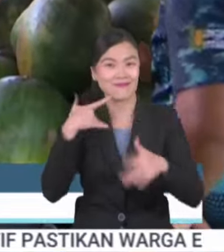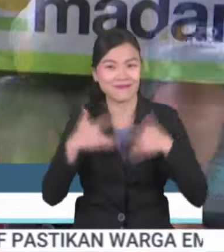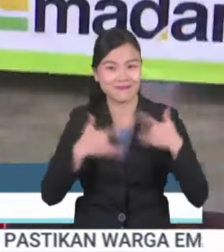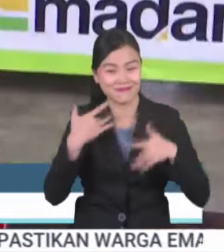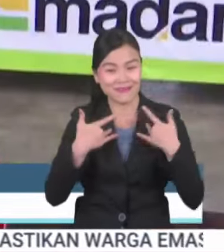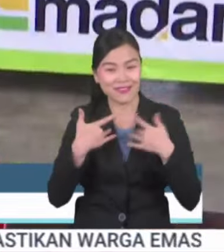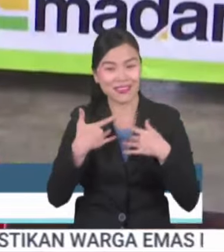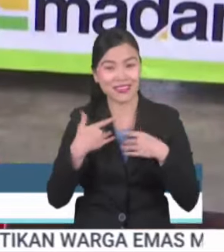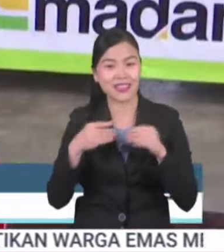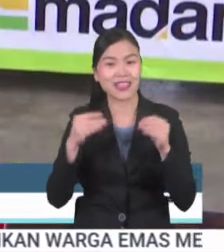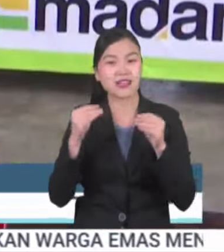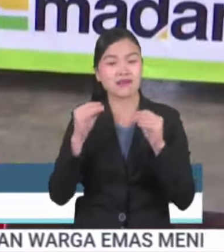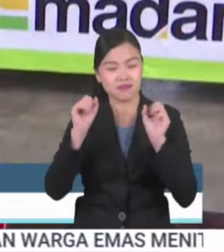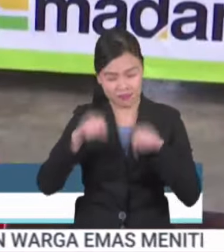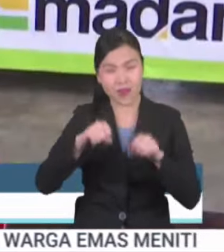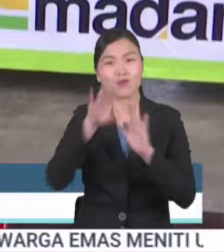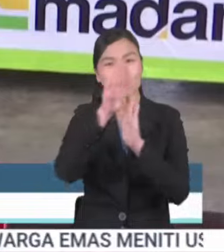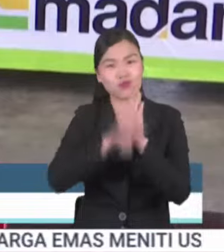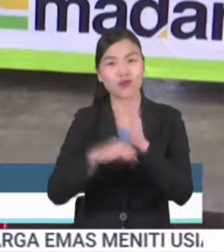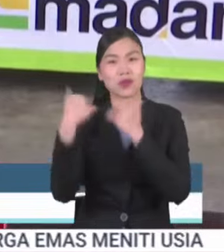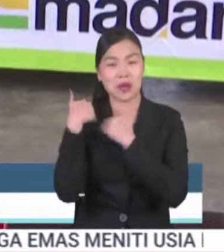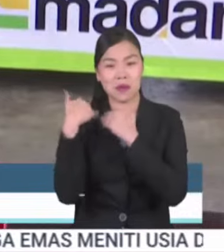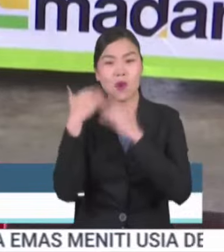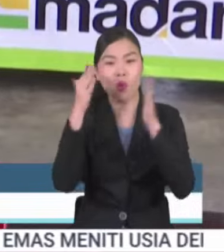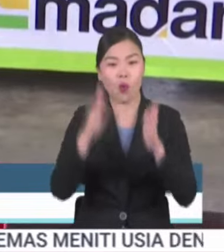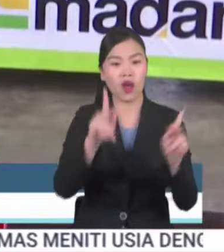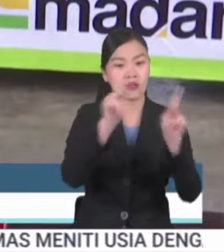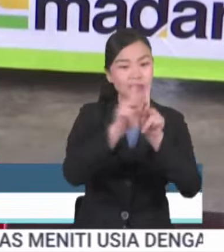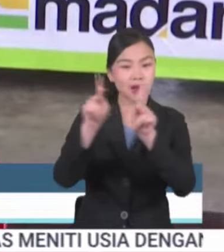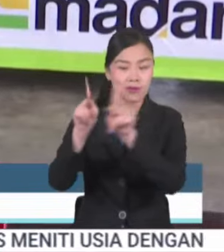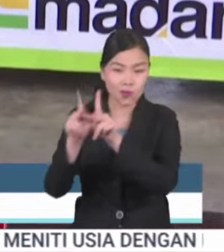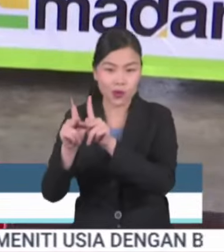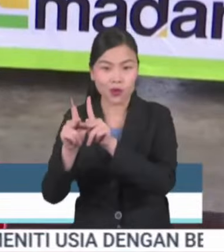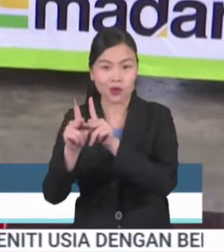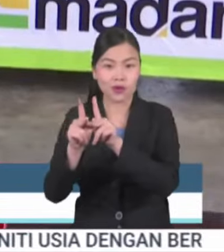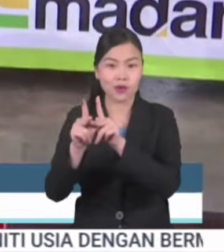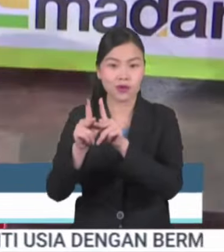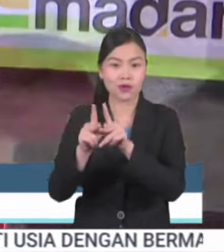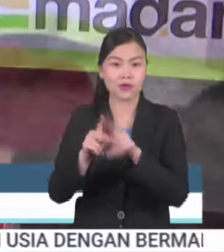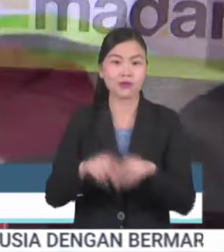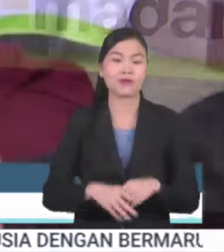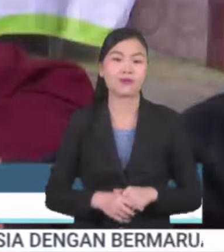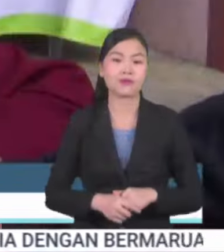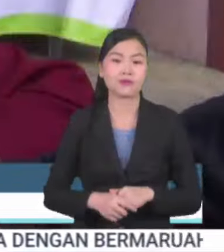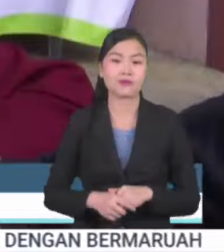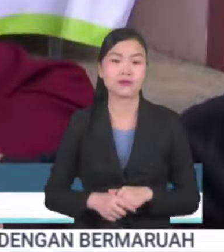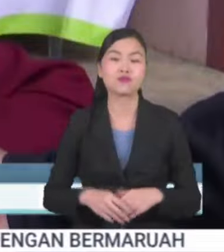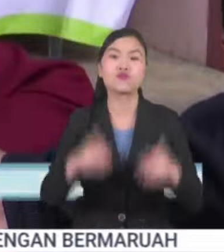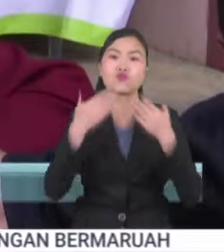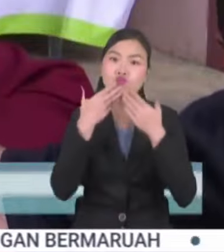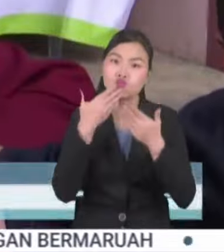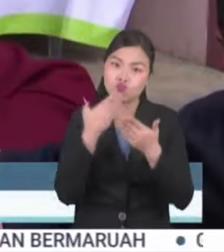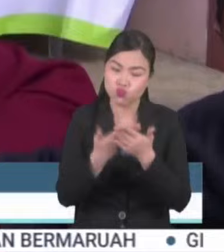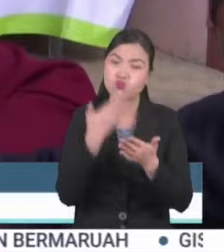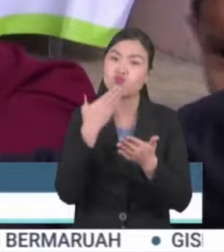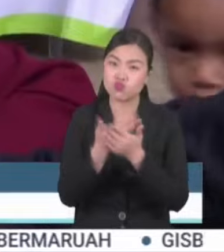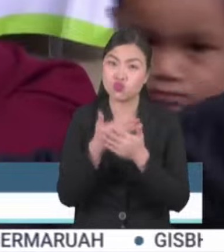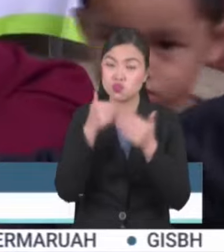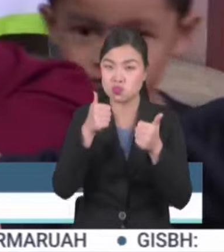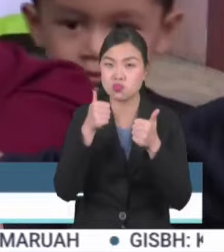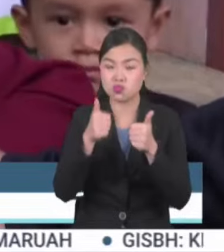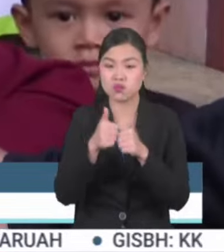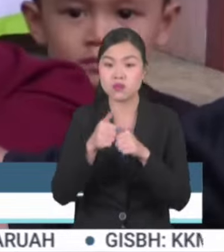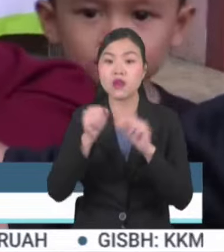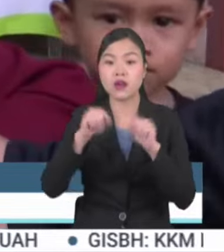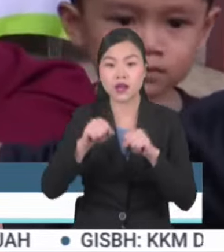kan. Lagi lah ringan beban. Orang kampung, hak bermotong-motong lah ni hujan tak ada motong. Oh, bagus sangat-sangat.